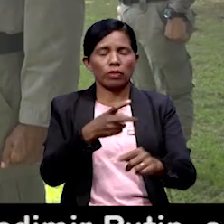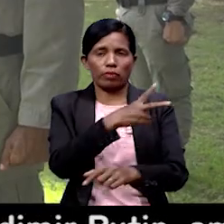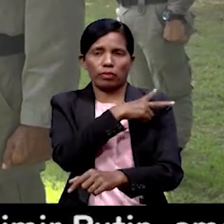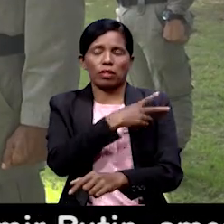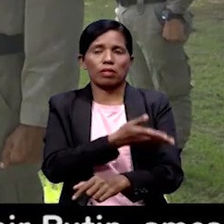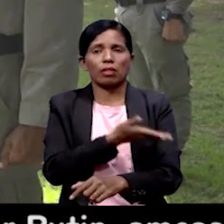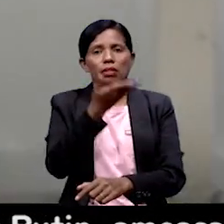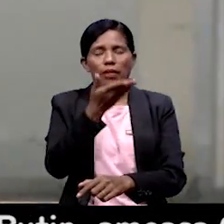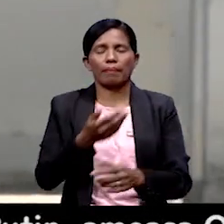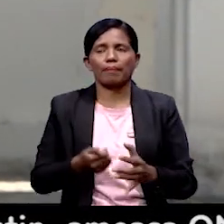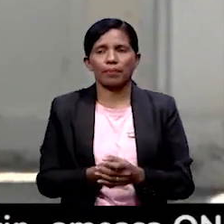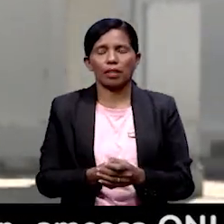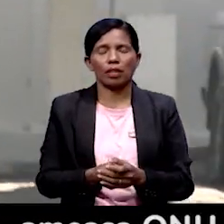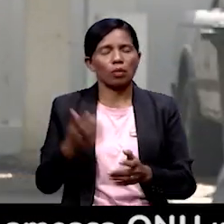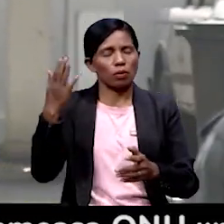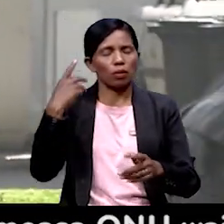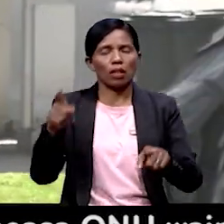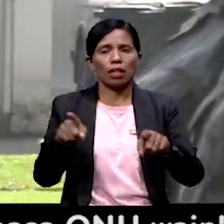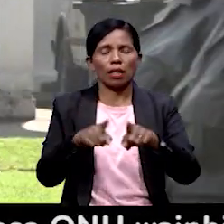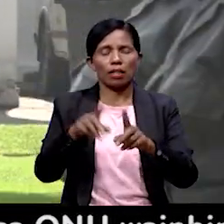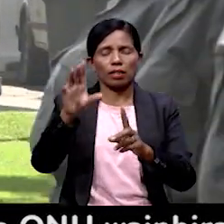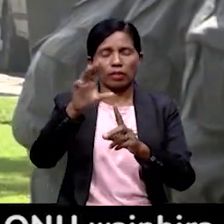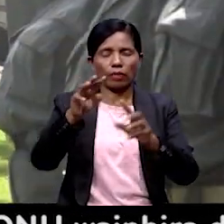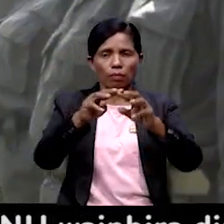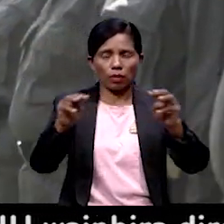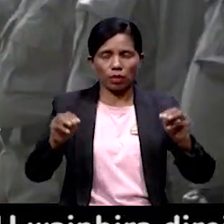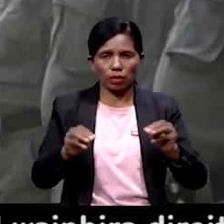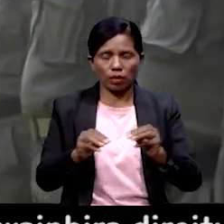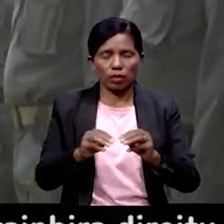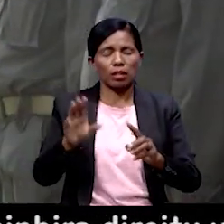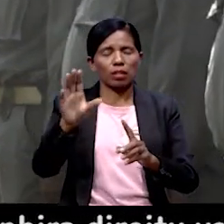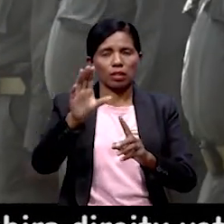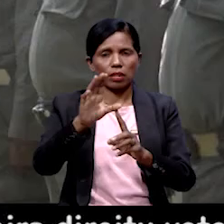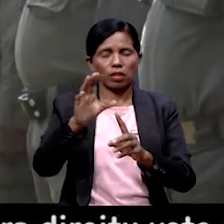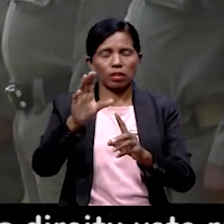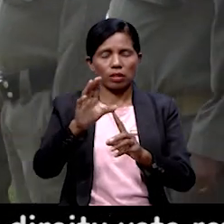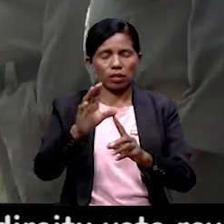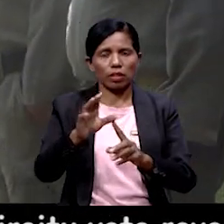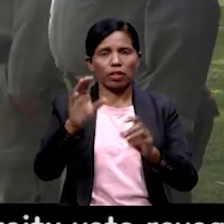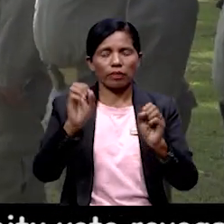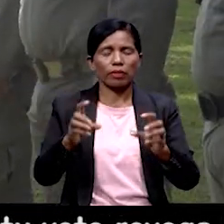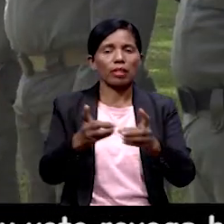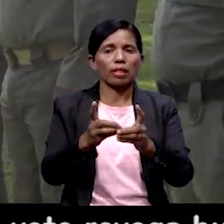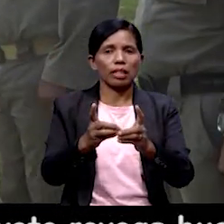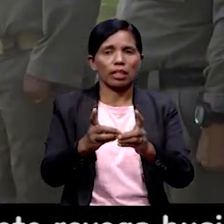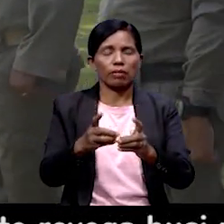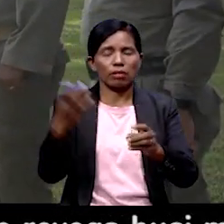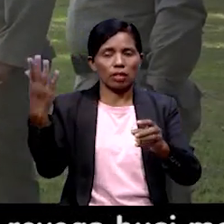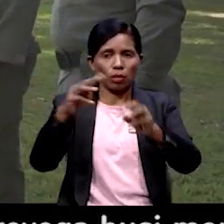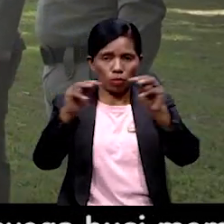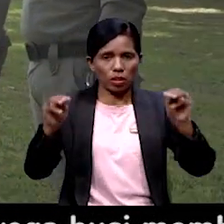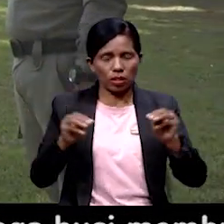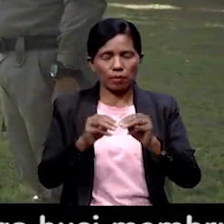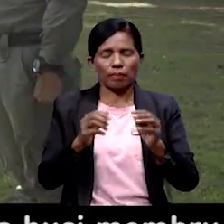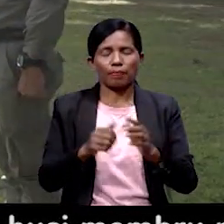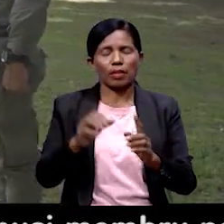hirak ne iha pasado hanesan komandante munisipio Komandante Squadra no Chefe Divisão e Municipio, Komandante Geral Penteli Komisario